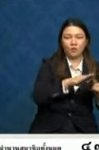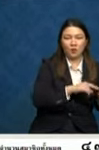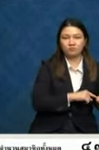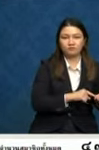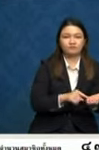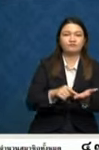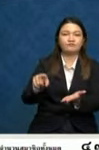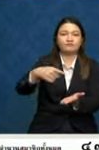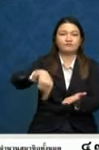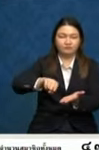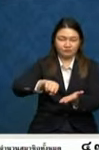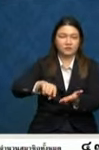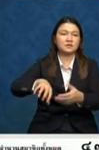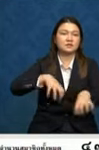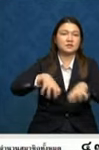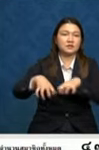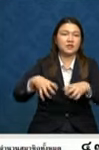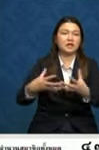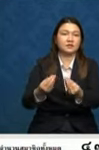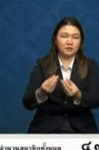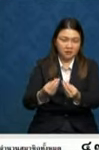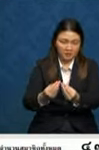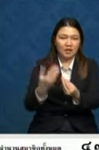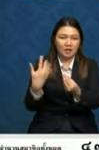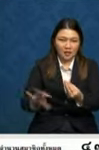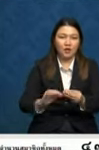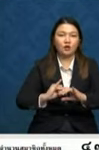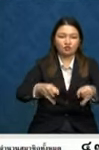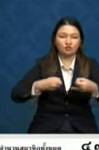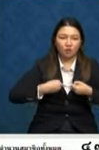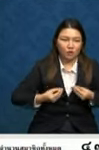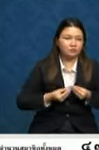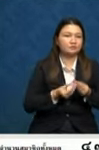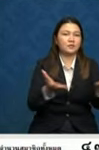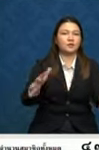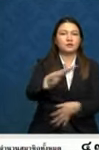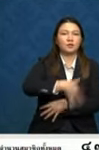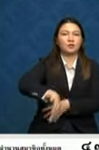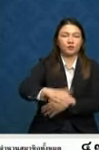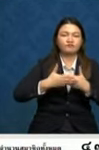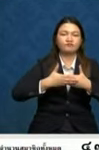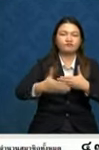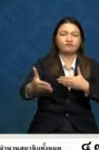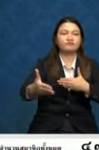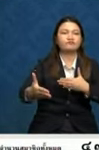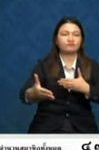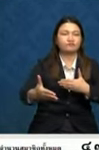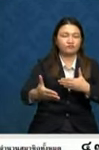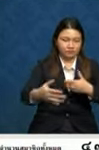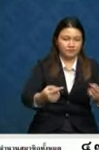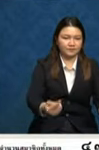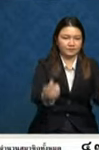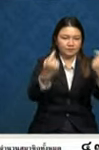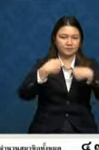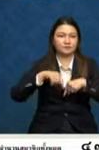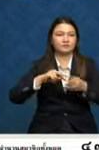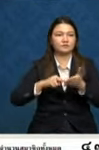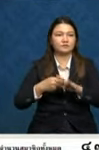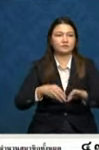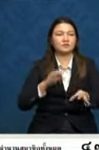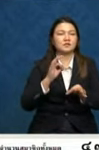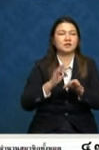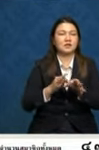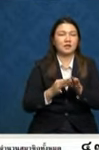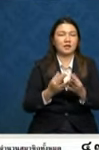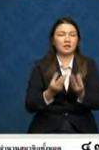ริหารจัดการที่ดินและกระจายการถือครองที่ดินอย่างเป็นธรรมและยั่งยืนคืนมายังสถาบันบริหารจัดการธนาคารที่ดิน